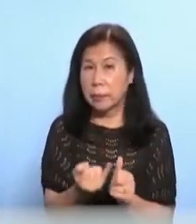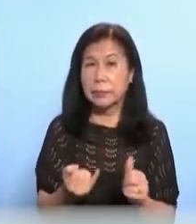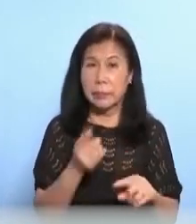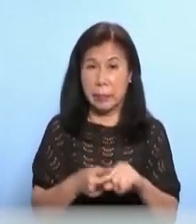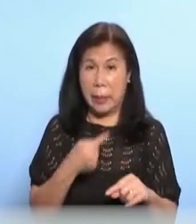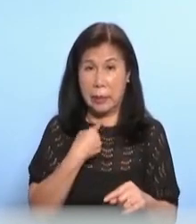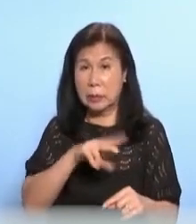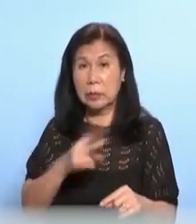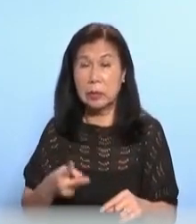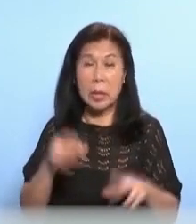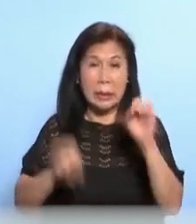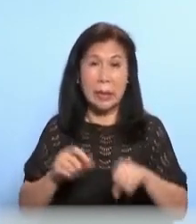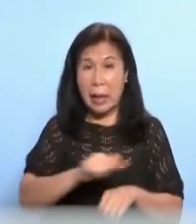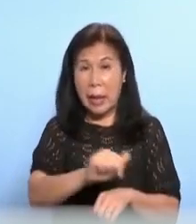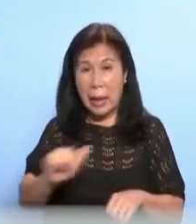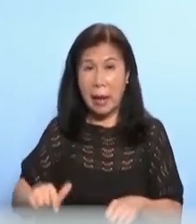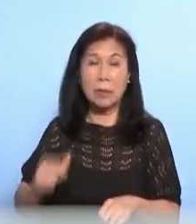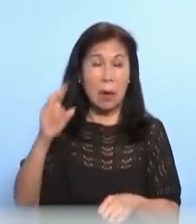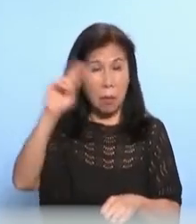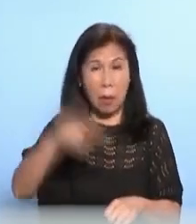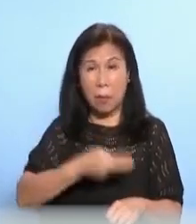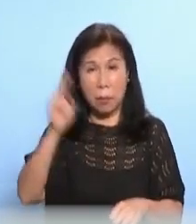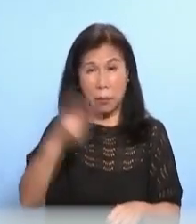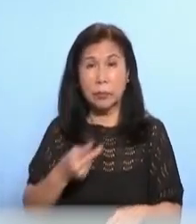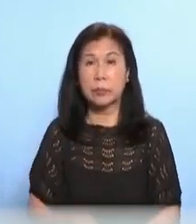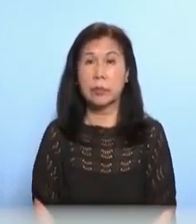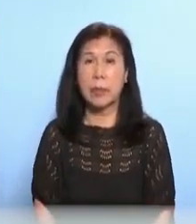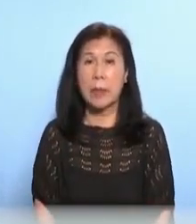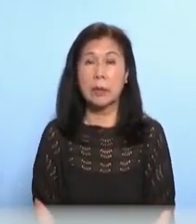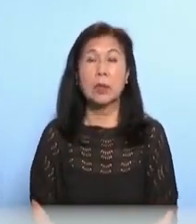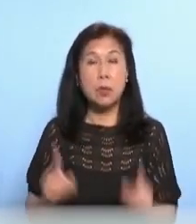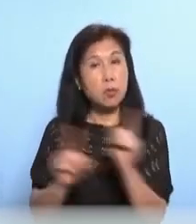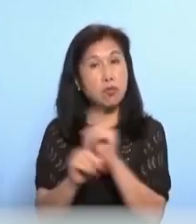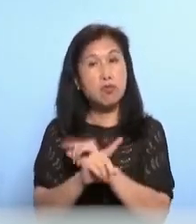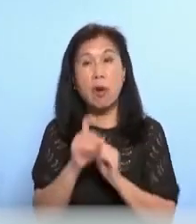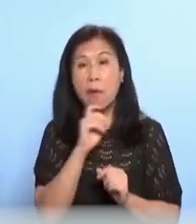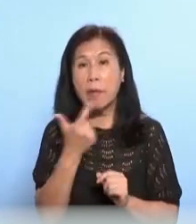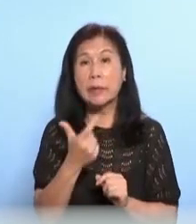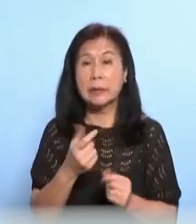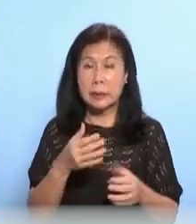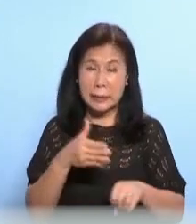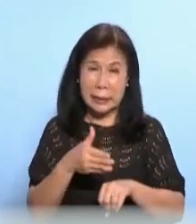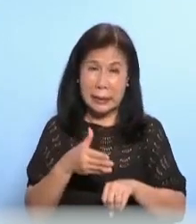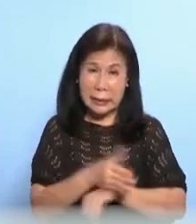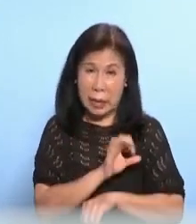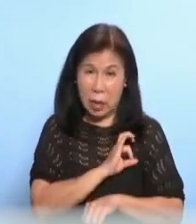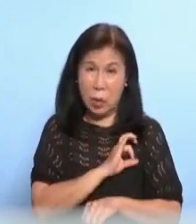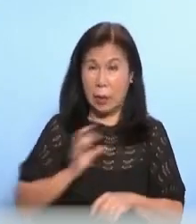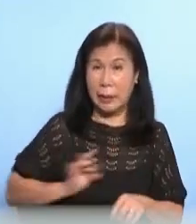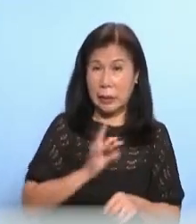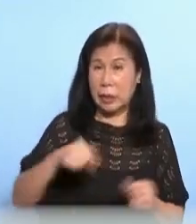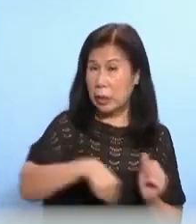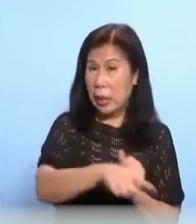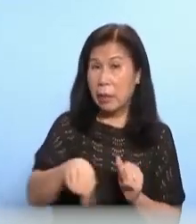哋處理廢物嘅一啲習慣，又亦都可以換嚟更加好嘅生態環境。雖然咧